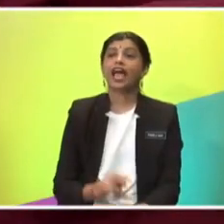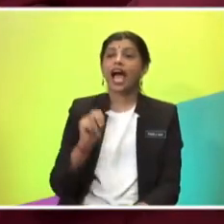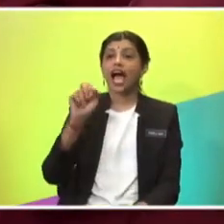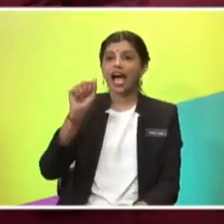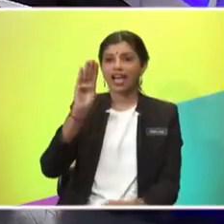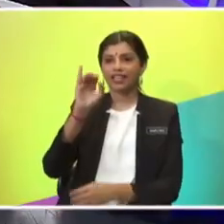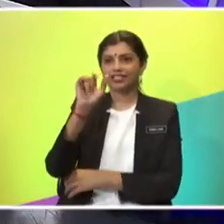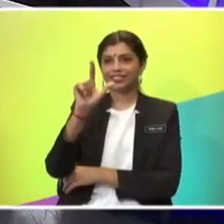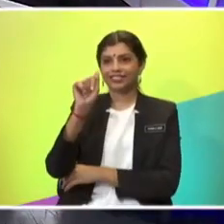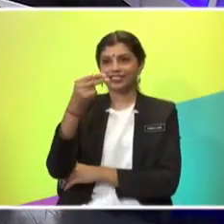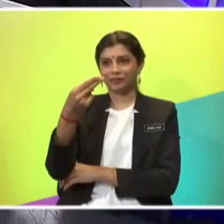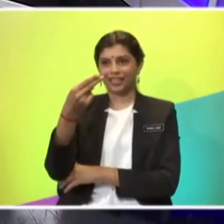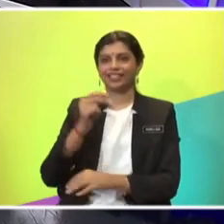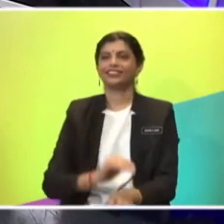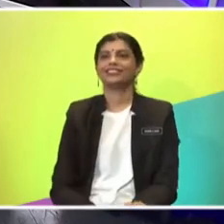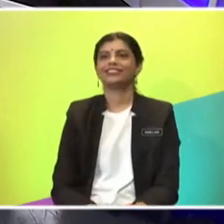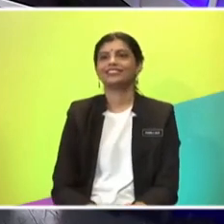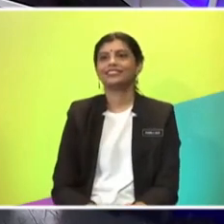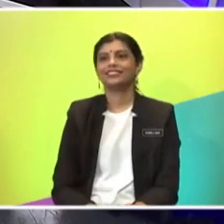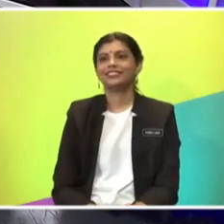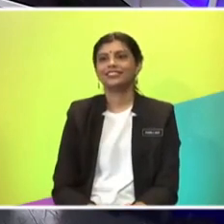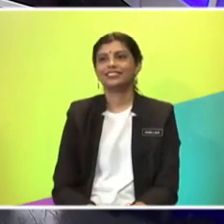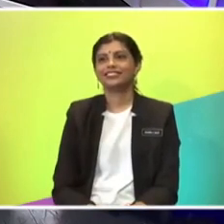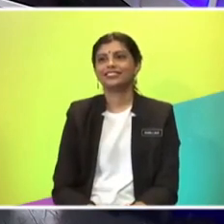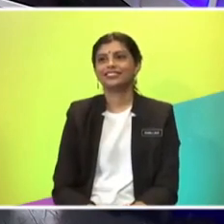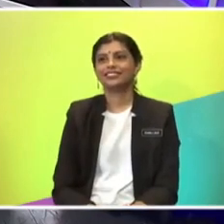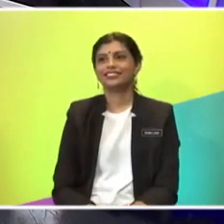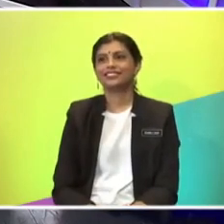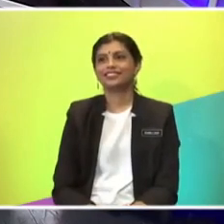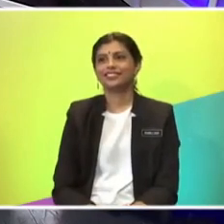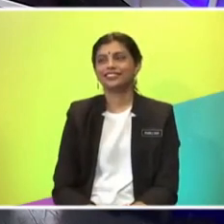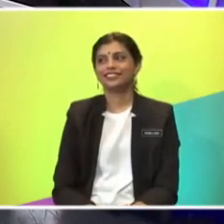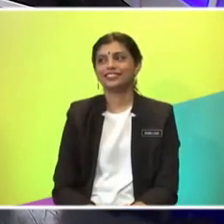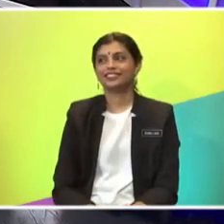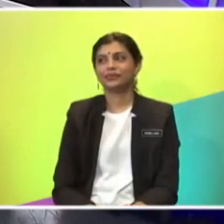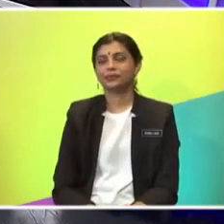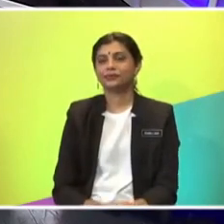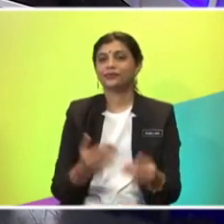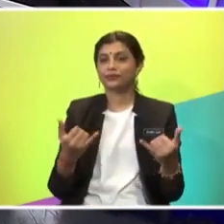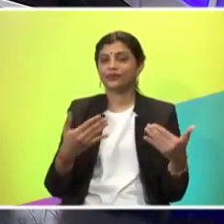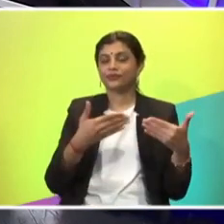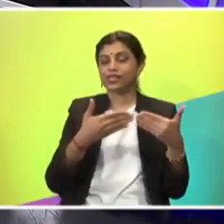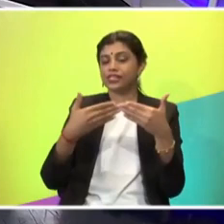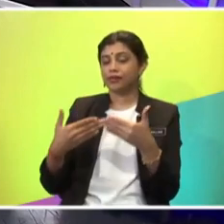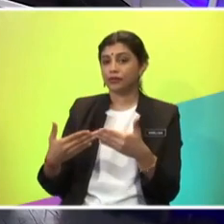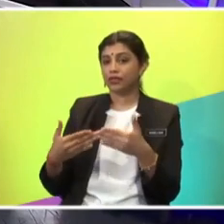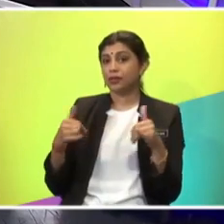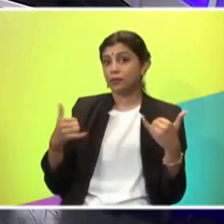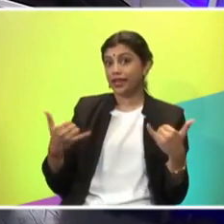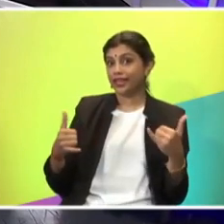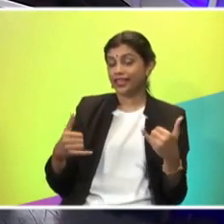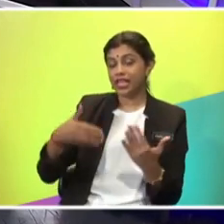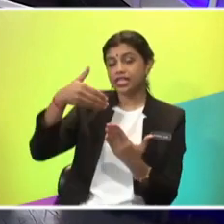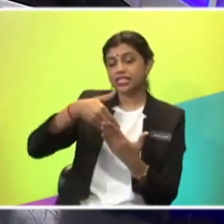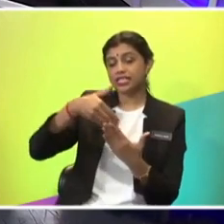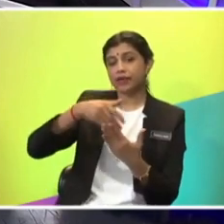Nabila, cikgu. Nabila, okey. Sekarang kita nak teruskan dengan permainan Sampul Jutawan nama dia.